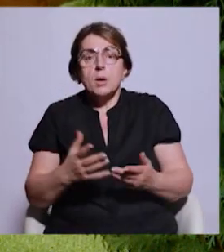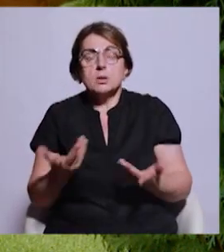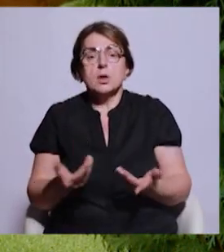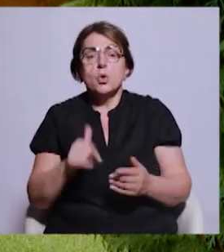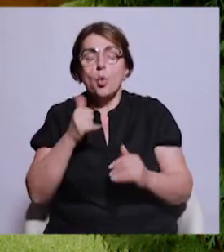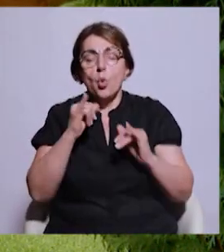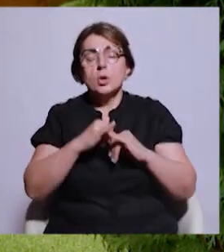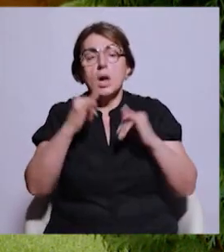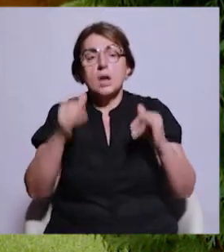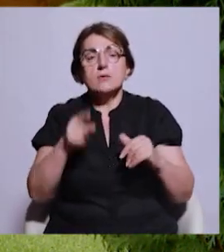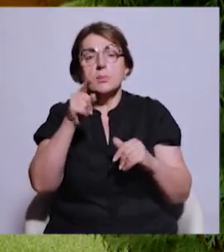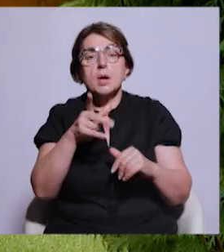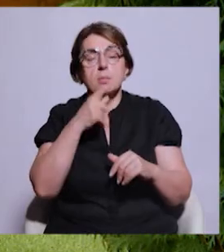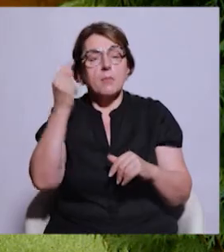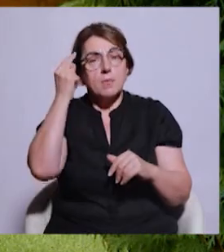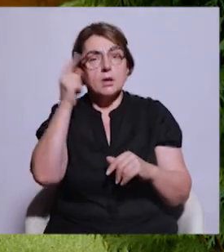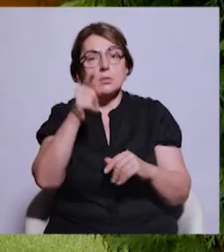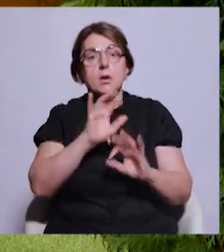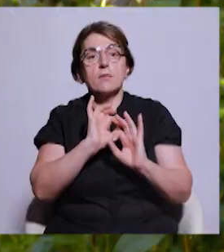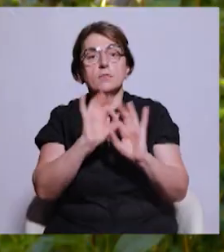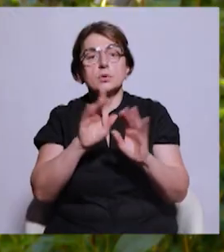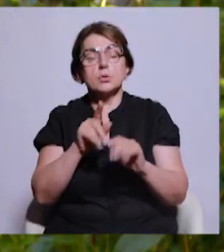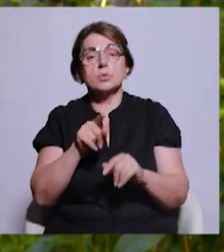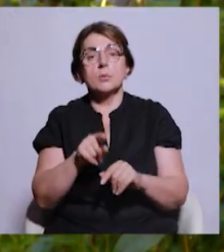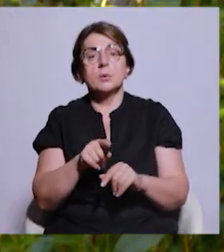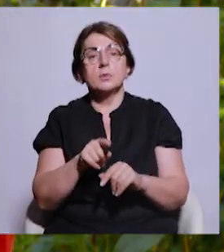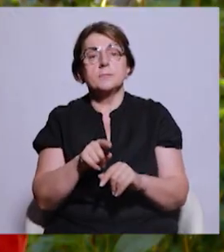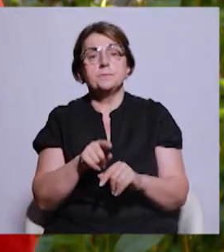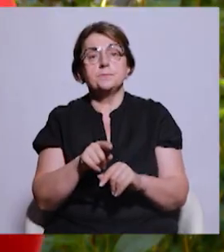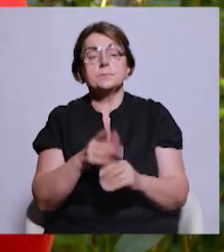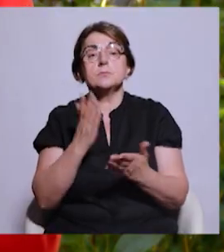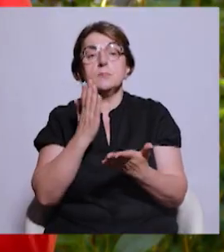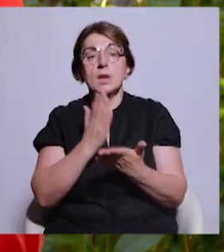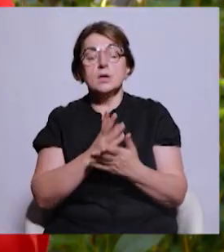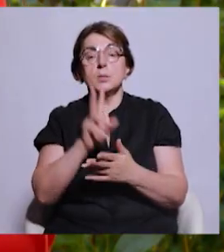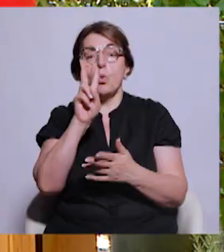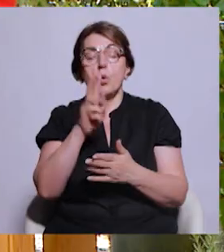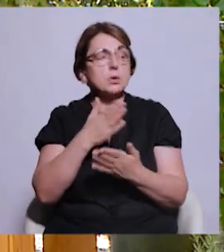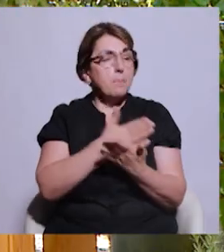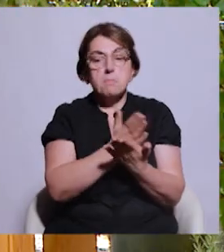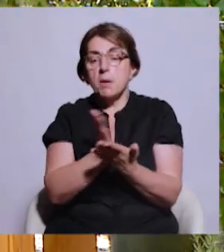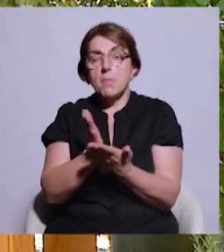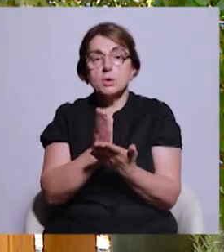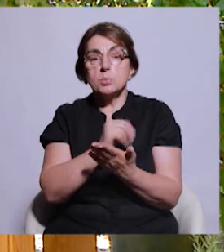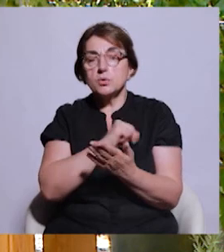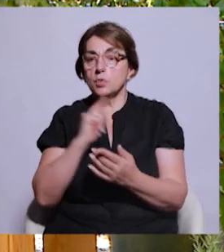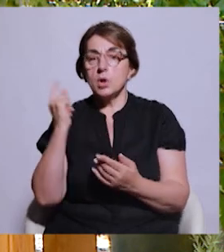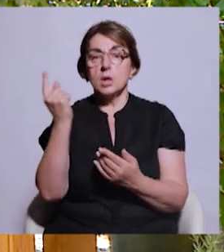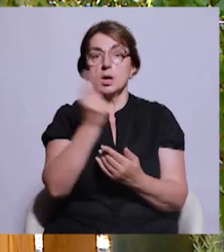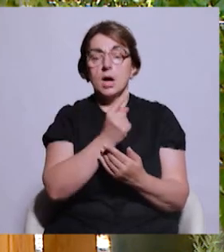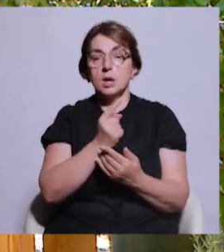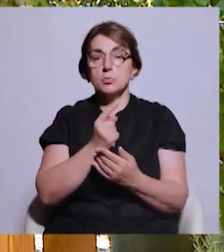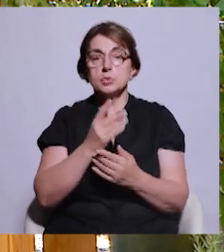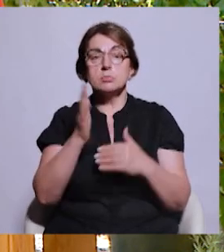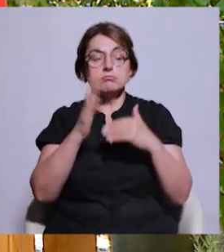როგორი განვითარებულები და გონიერები იყვნენ, ამაზე მინდა ვისაუბრო და ხაზი გაუსვა. არსებობს ორიენტირების, ანუ გარემოში